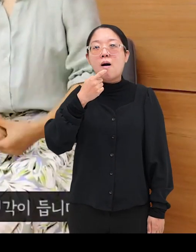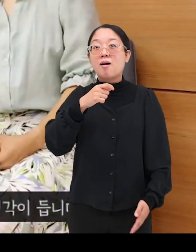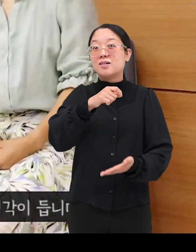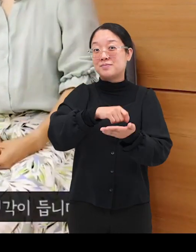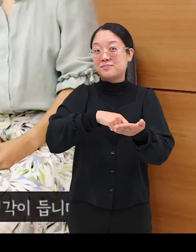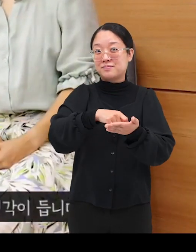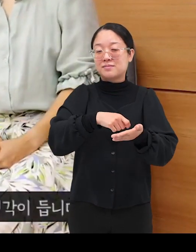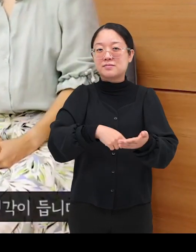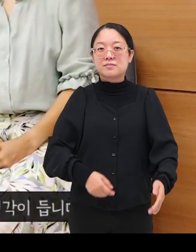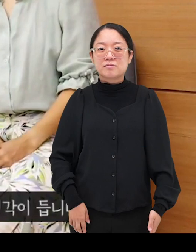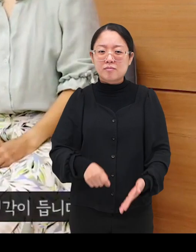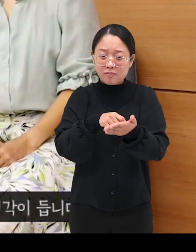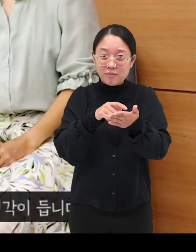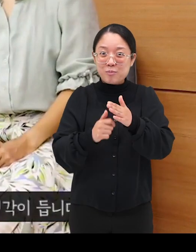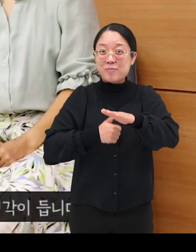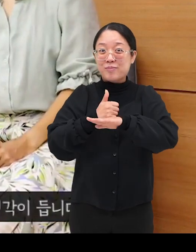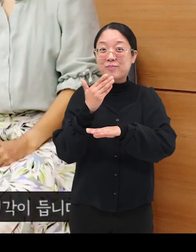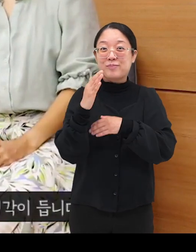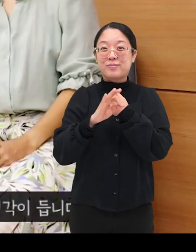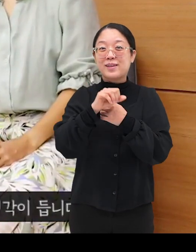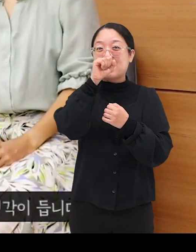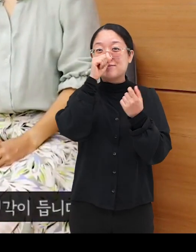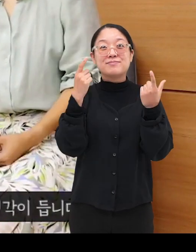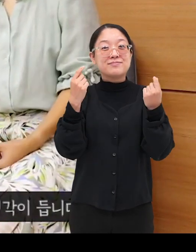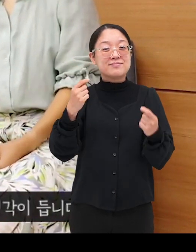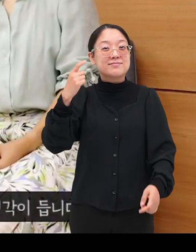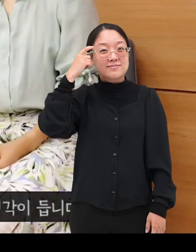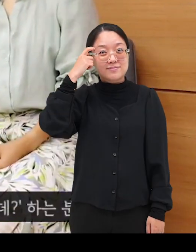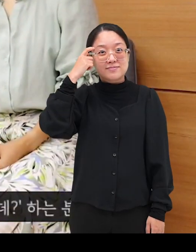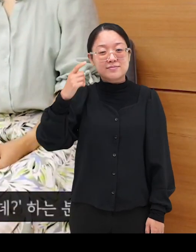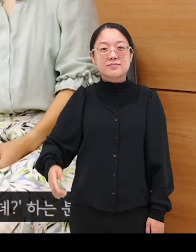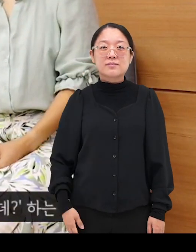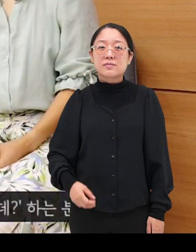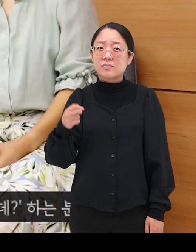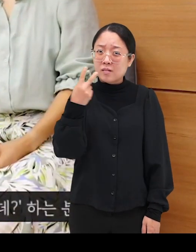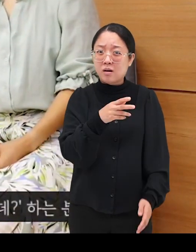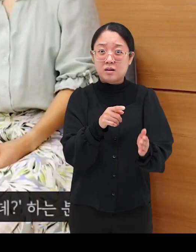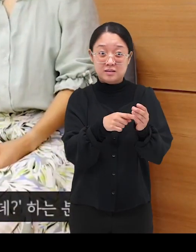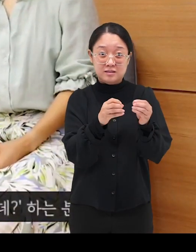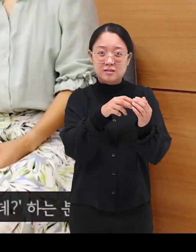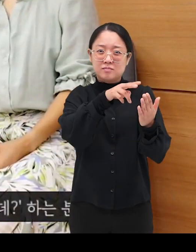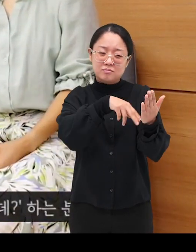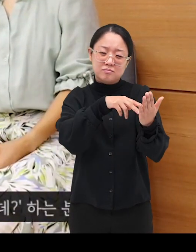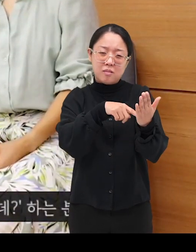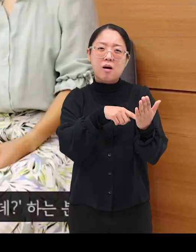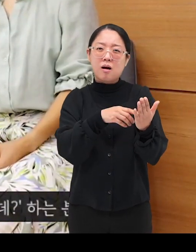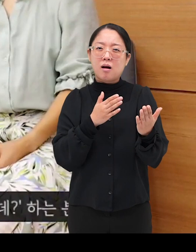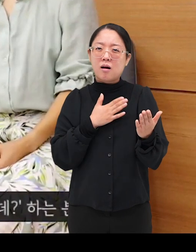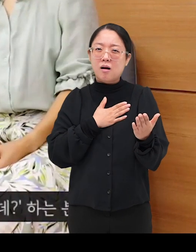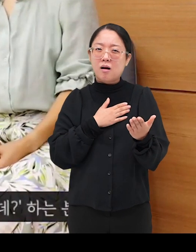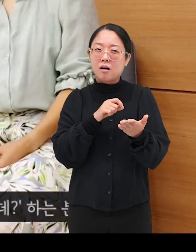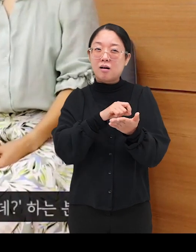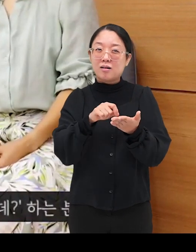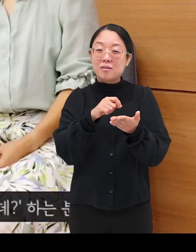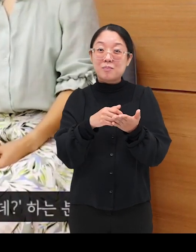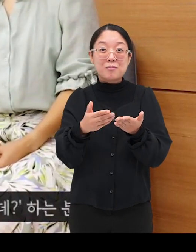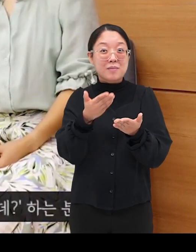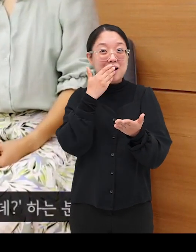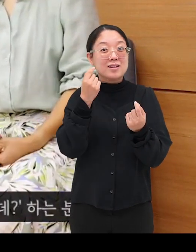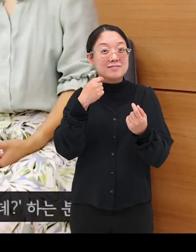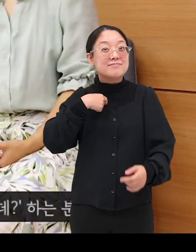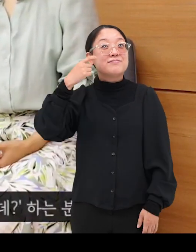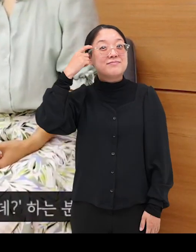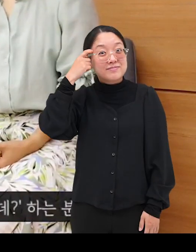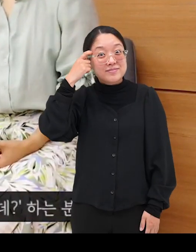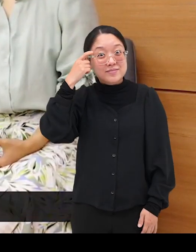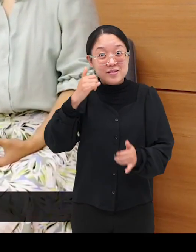글쓴이가 저자가 됐으면 좋겠다는 생각이 듭니다. 그리고 이 글을 읽으시고 나도 글 좀 쓸 수 있겠는데? 라고